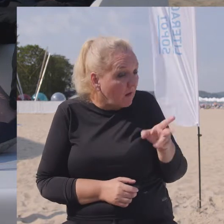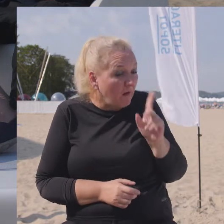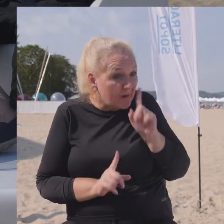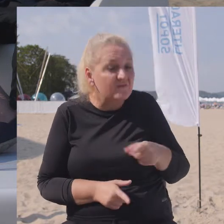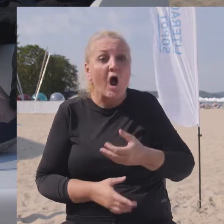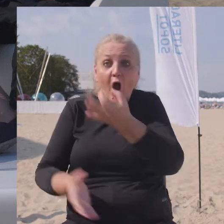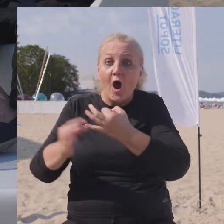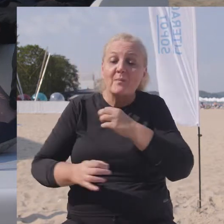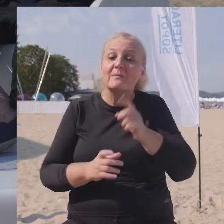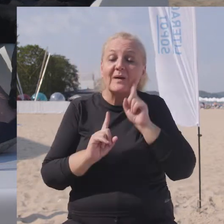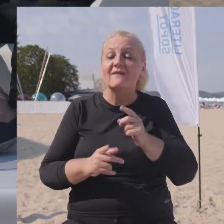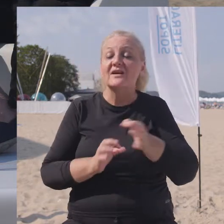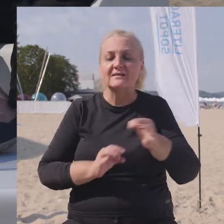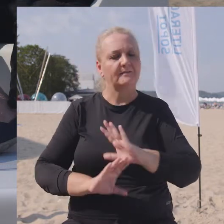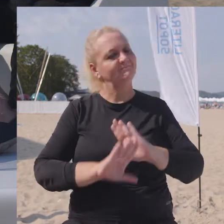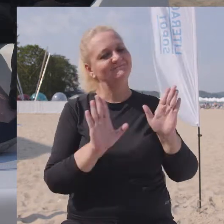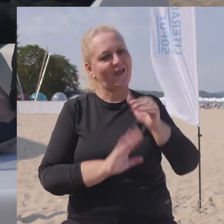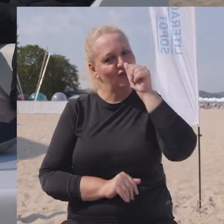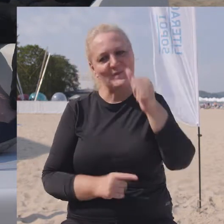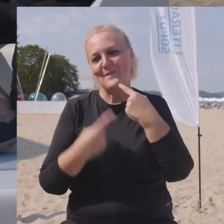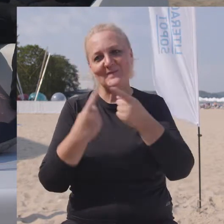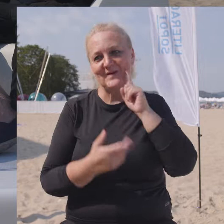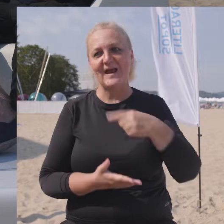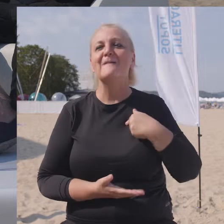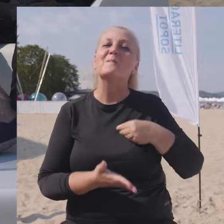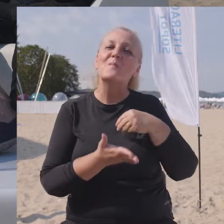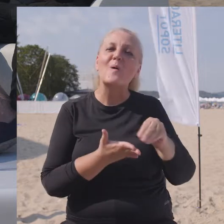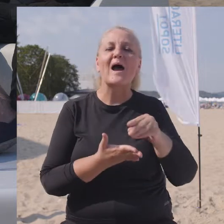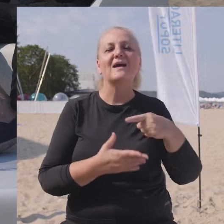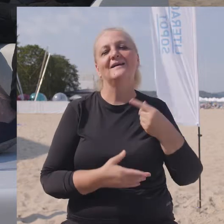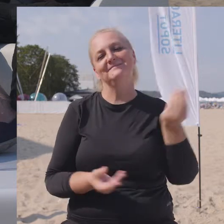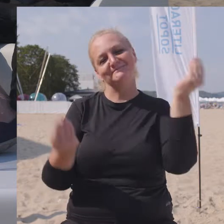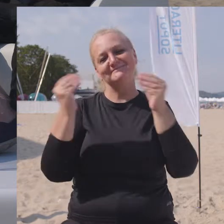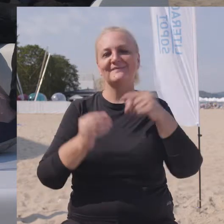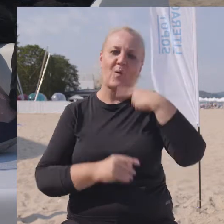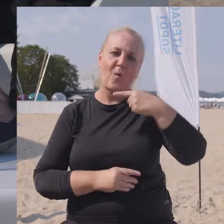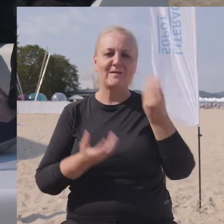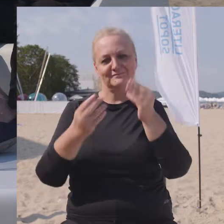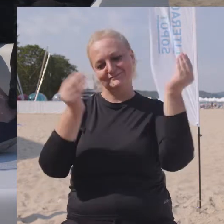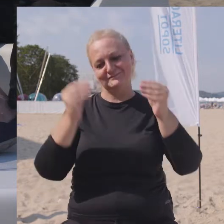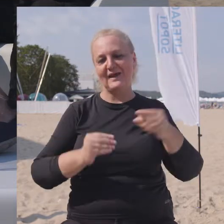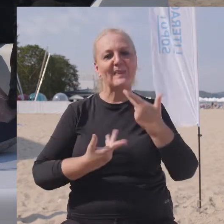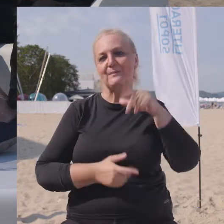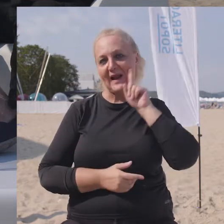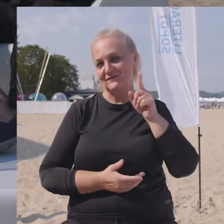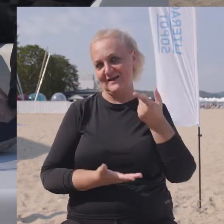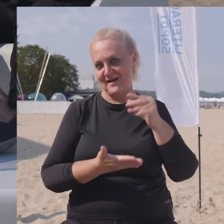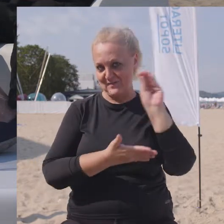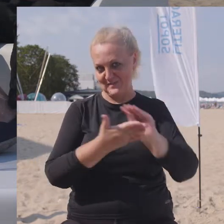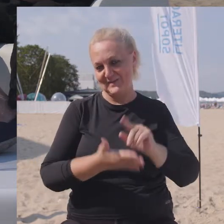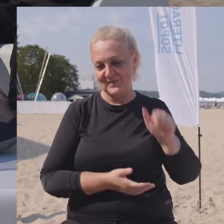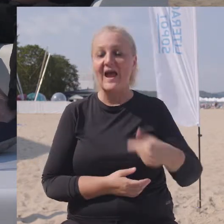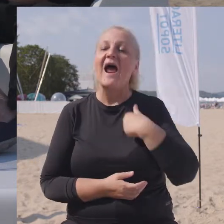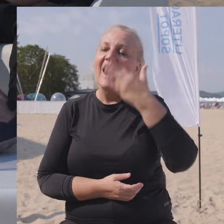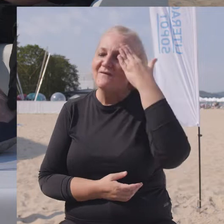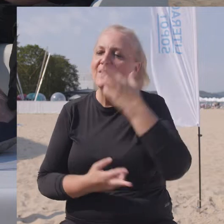historiach prawdziwych, które nie, się... Nie mogę opowiedzieć o historiach prawdziwych, bo mi płacą za historie nieprawdziwe. Chociaż wiem, że